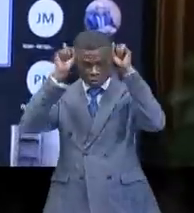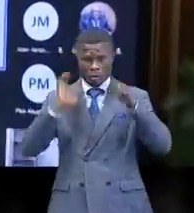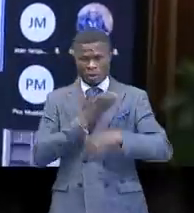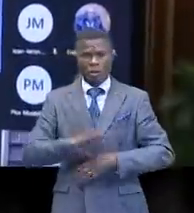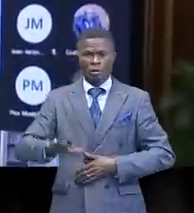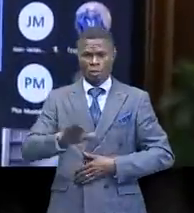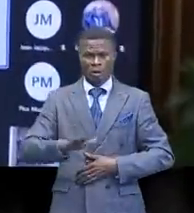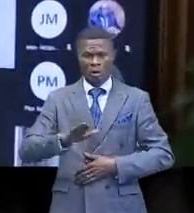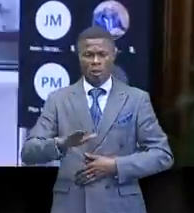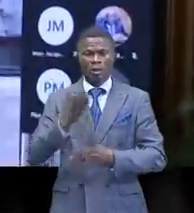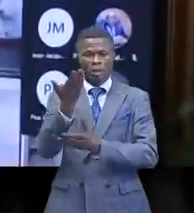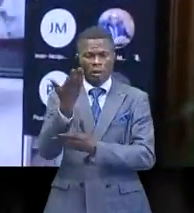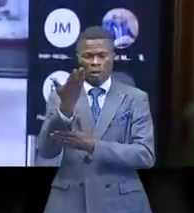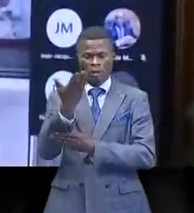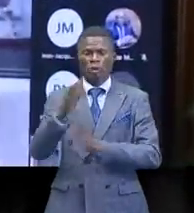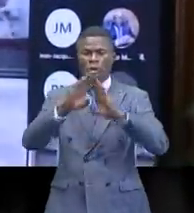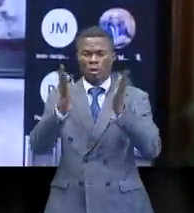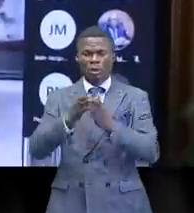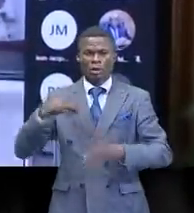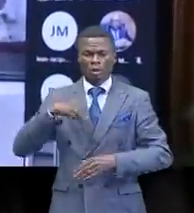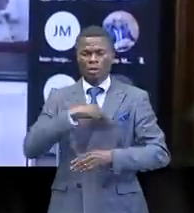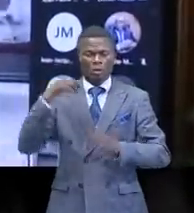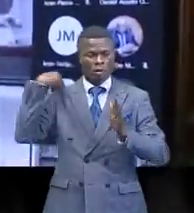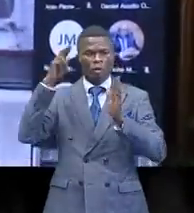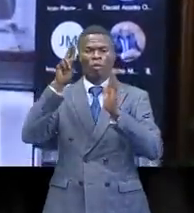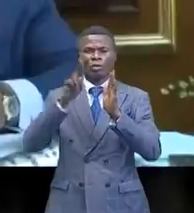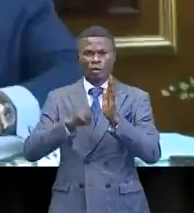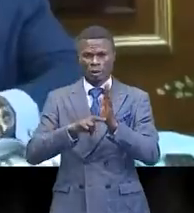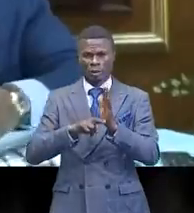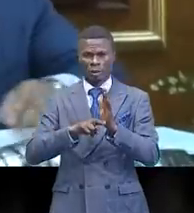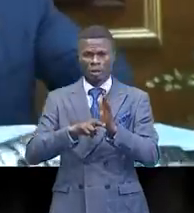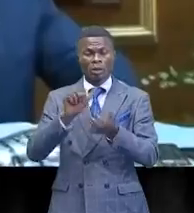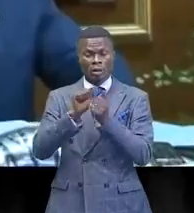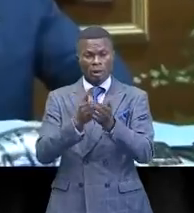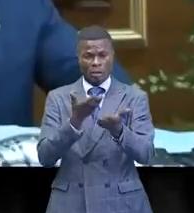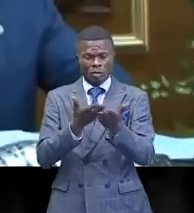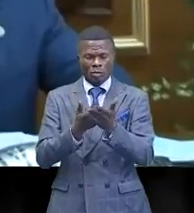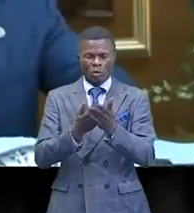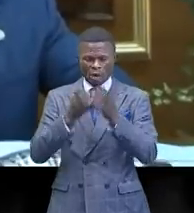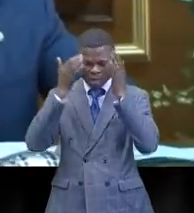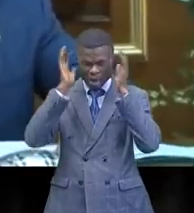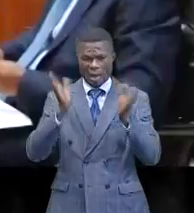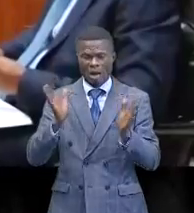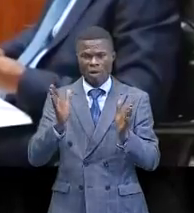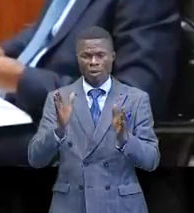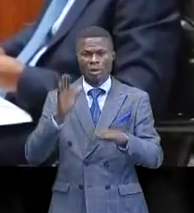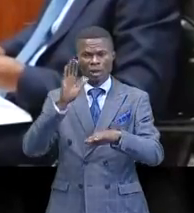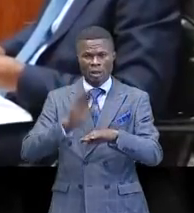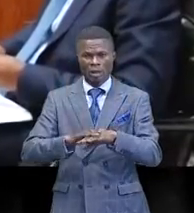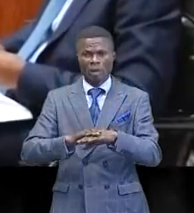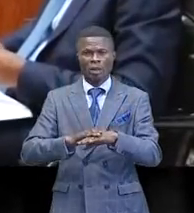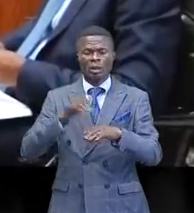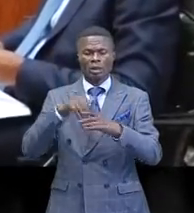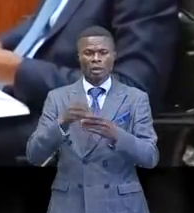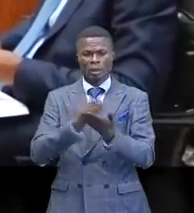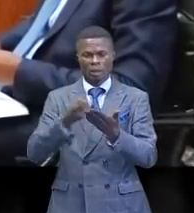République a attiré l'attention des membres du gouvernement sur ces phénomènes inquiétants qui sévit depuis quelques